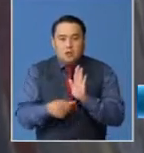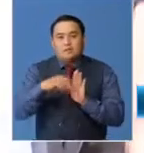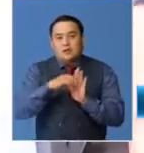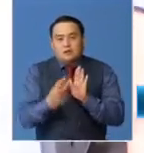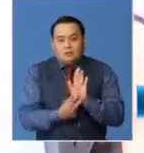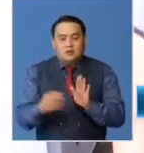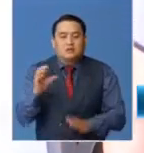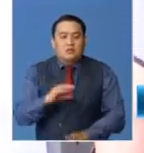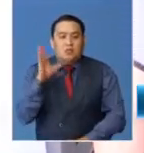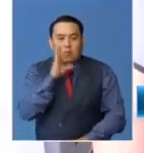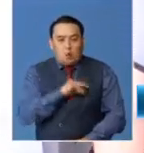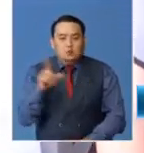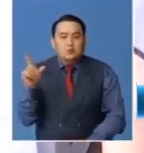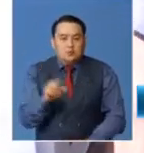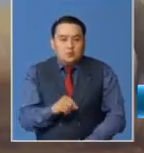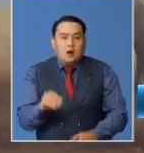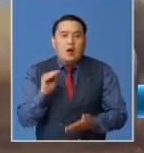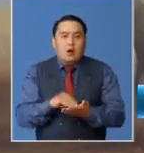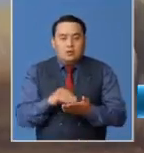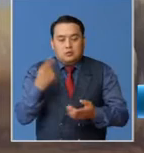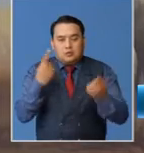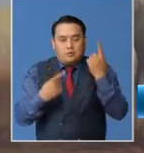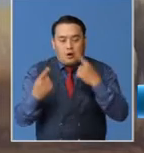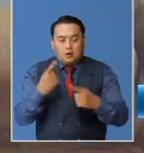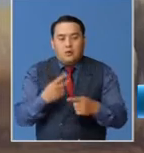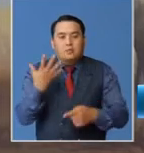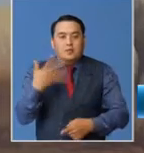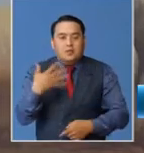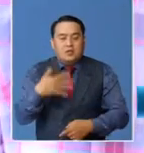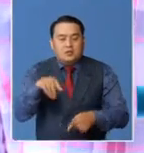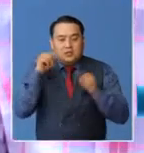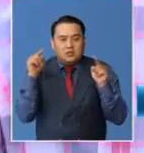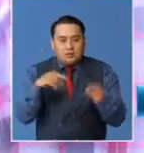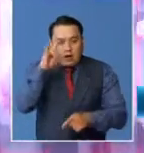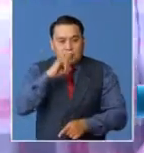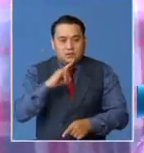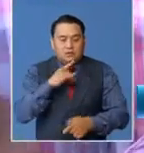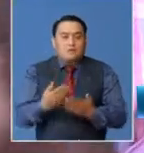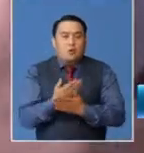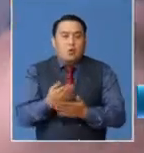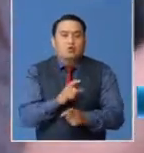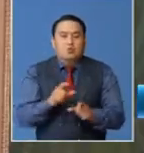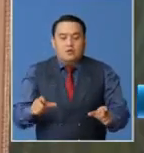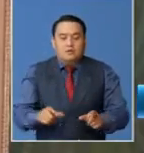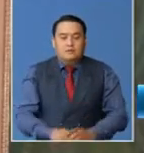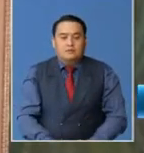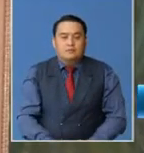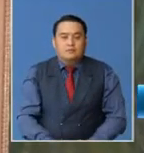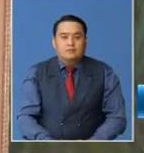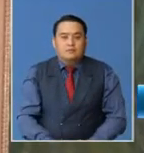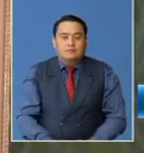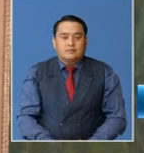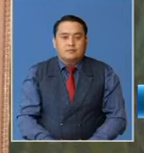18 сентября может прийти и оценить творение более 50 известных казахстанских художников. Здесь мы